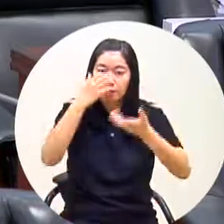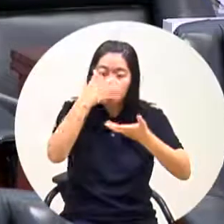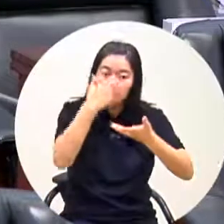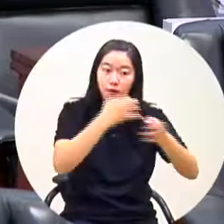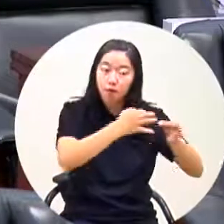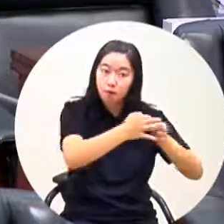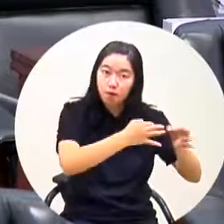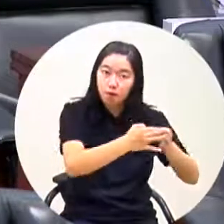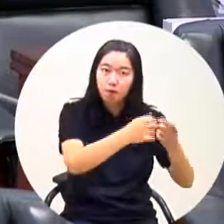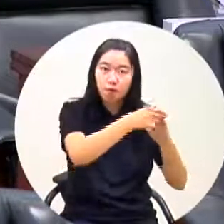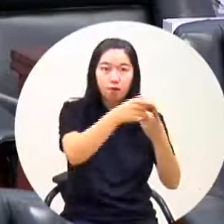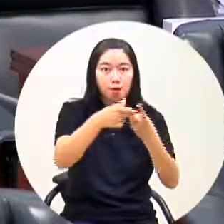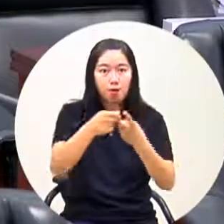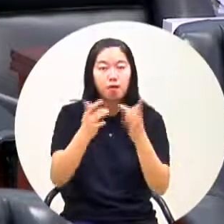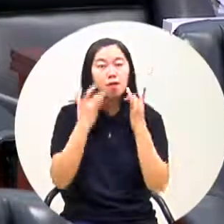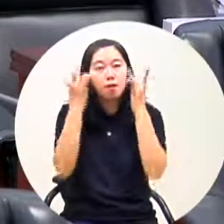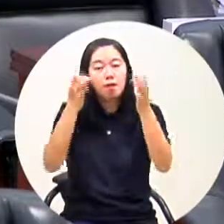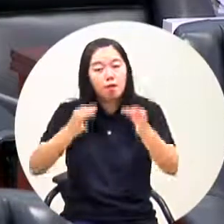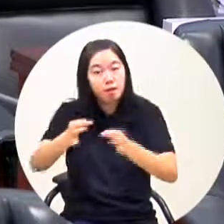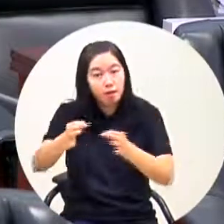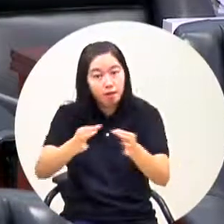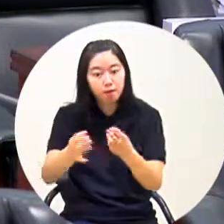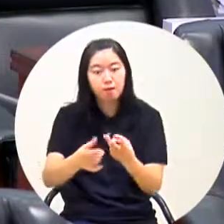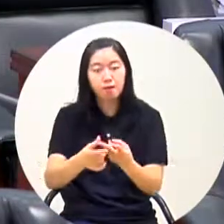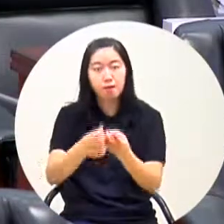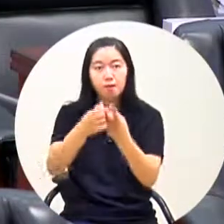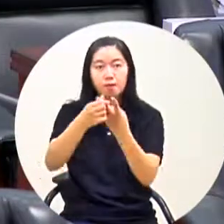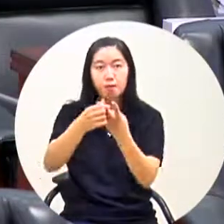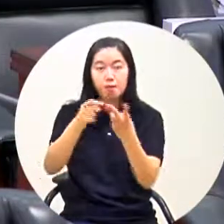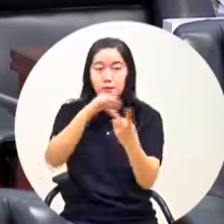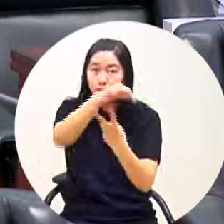的菜市场，这其实